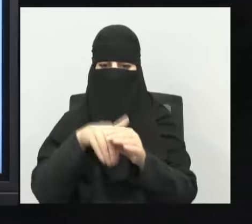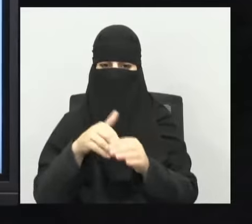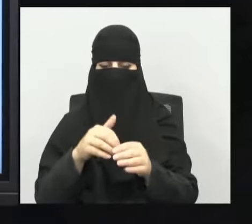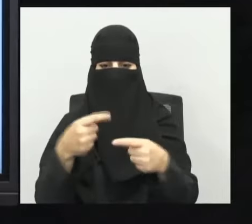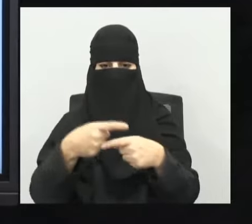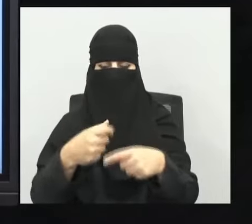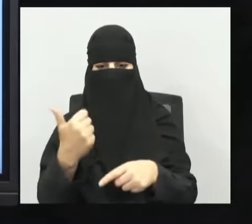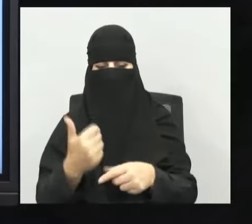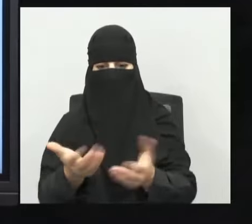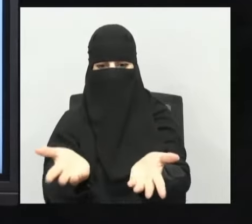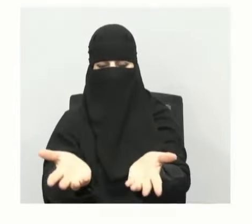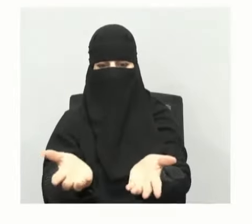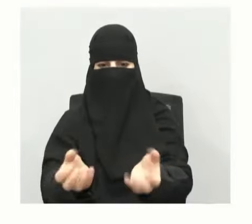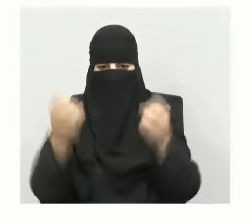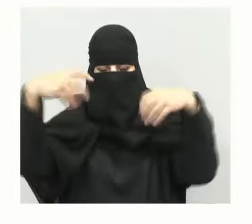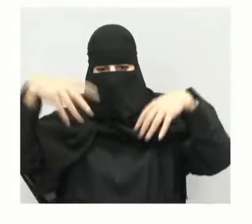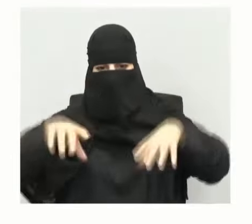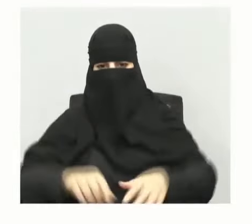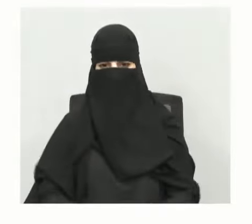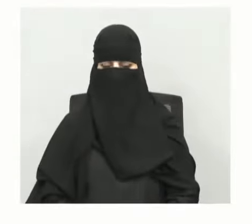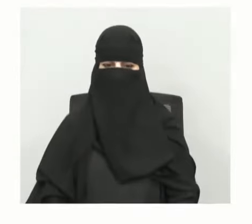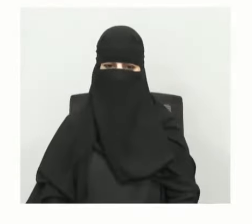سته تفضلوا بارك الله فيكم